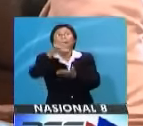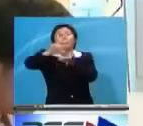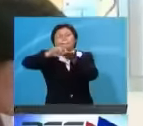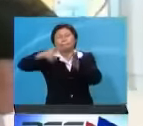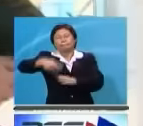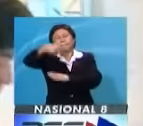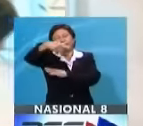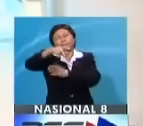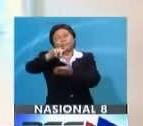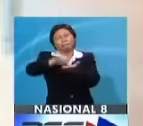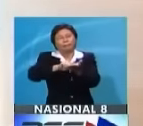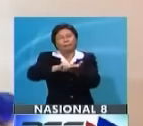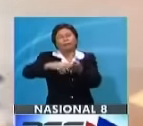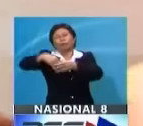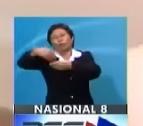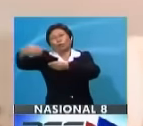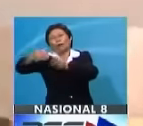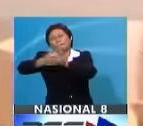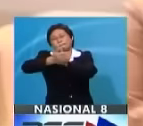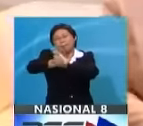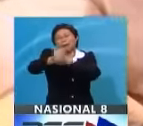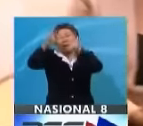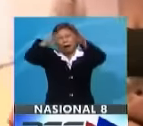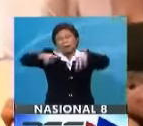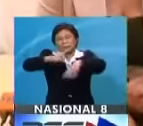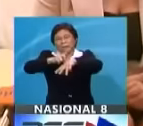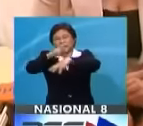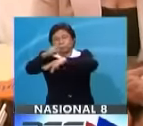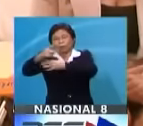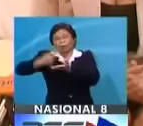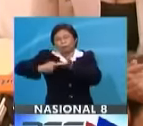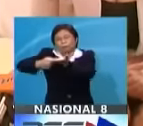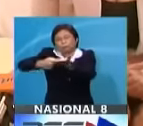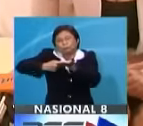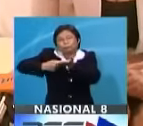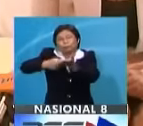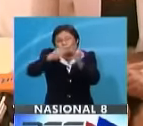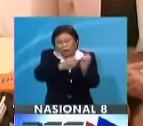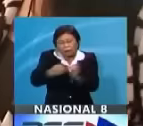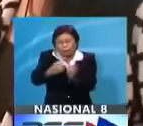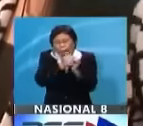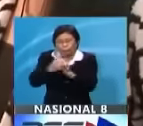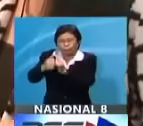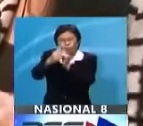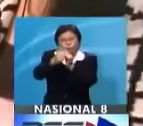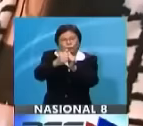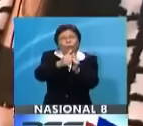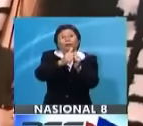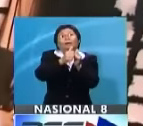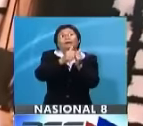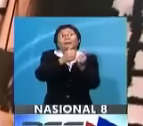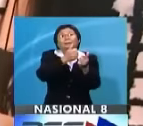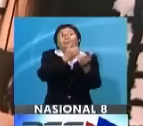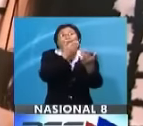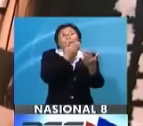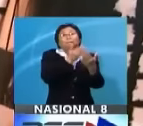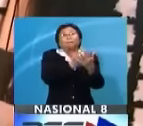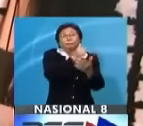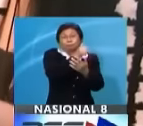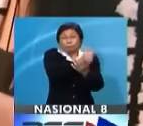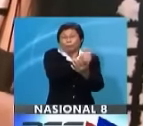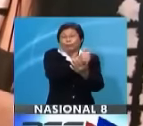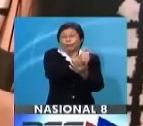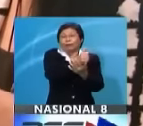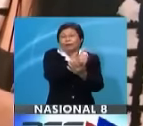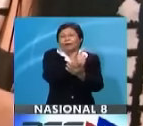luar rundingan meja bulat mengenai bakat ASEAN di ibu negara. Rundingan meja bulat anjuran bersama akreditasi keuangan dan jawatankuasa